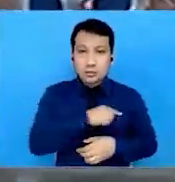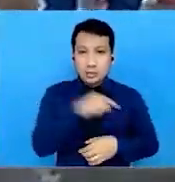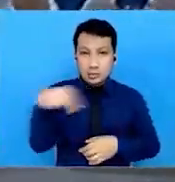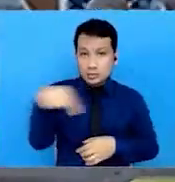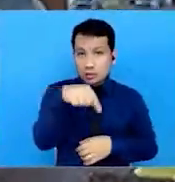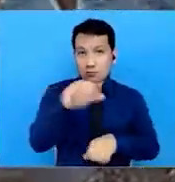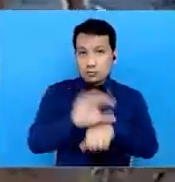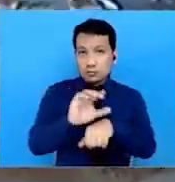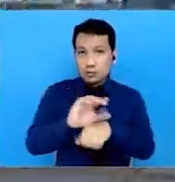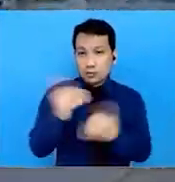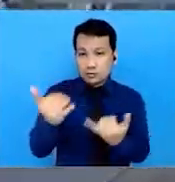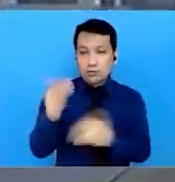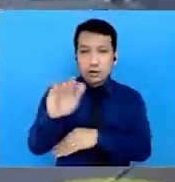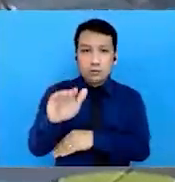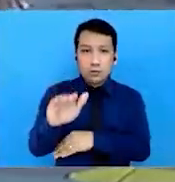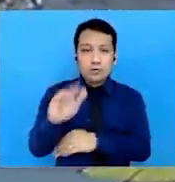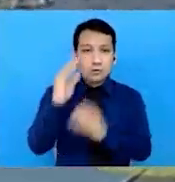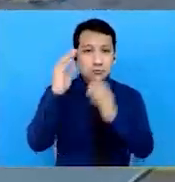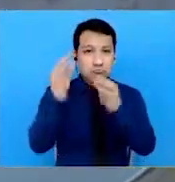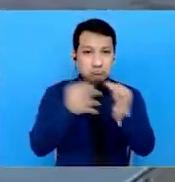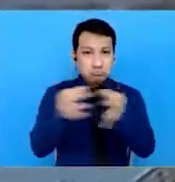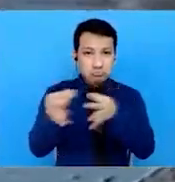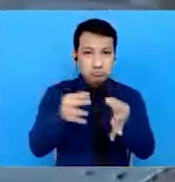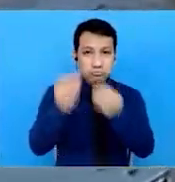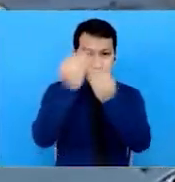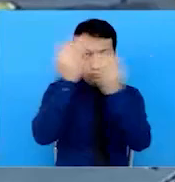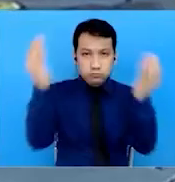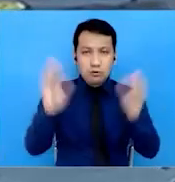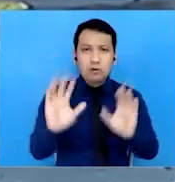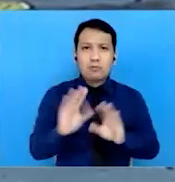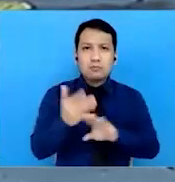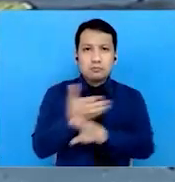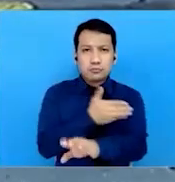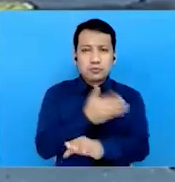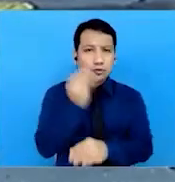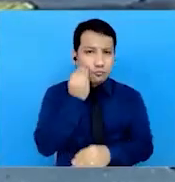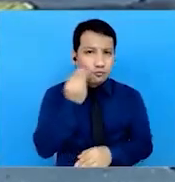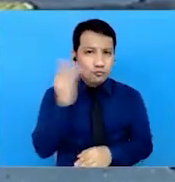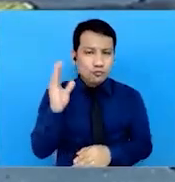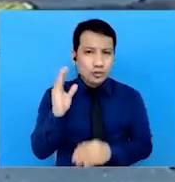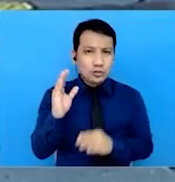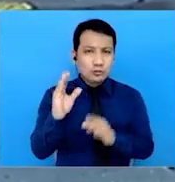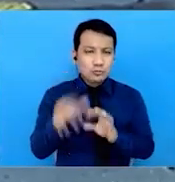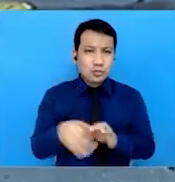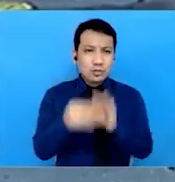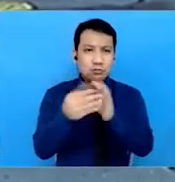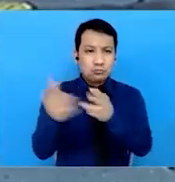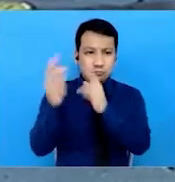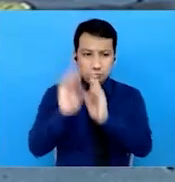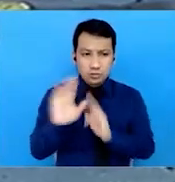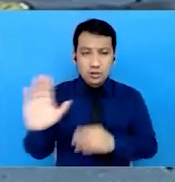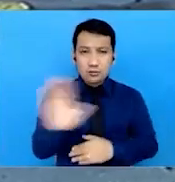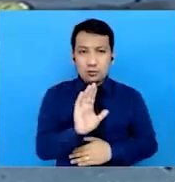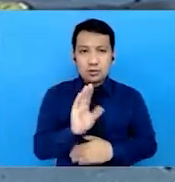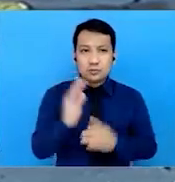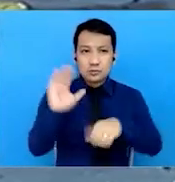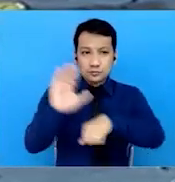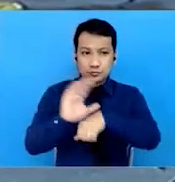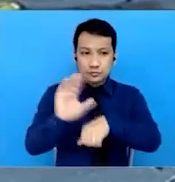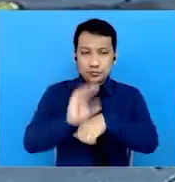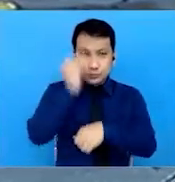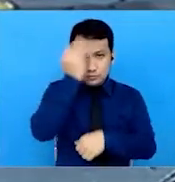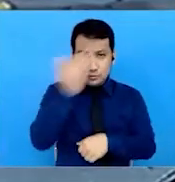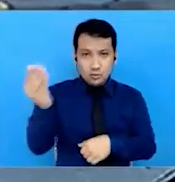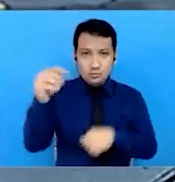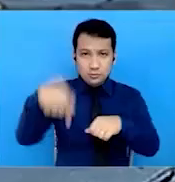ngayong hapon. Ano, paliwanag nga nila, bago daw sana sila umuwi, ano, ay makapagbigay, pugay muna sila sa simbahan nga rito sa